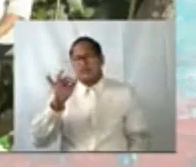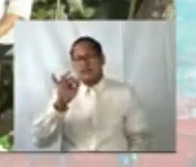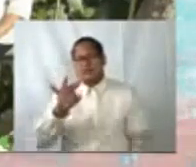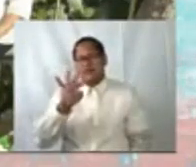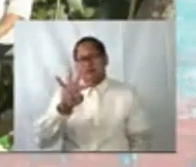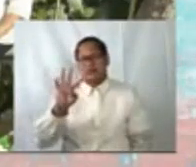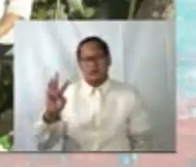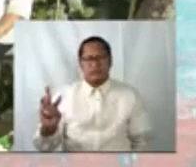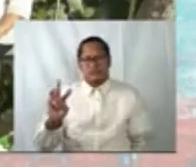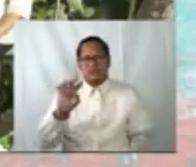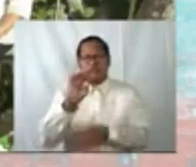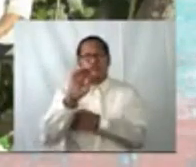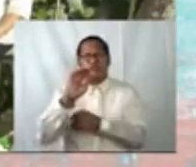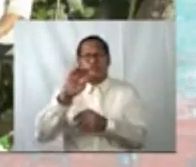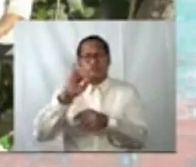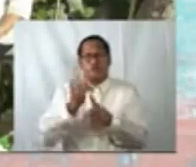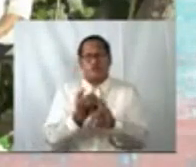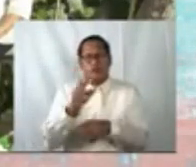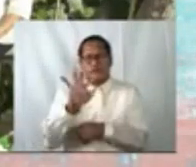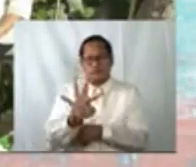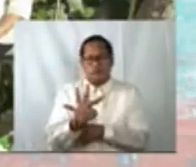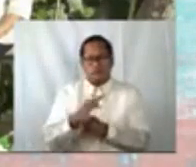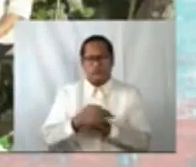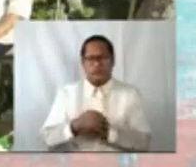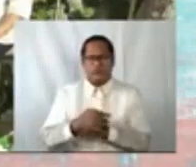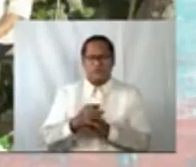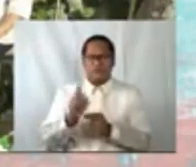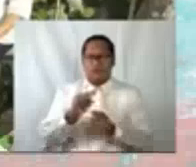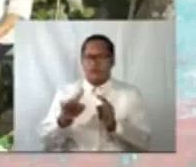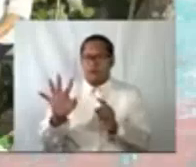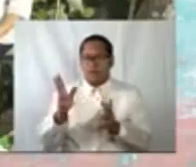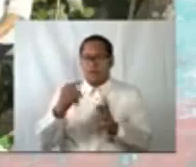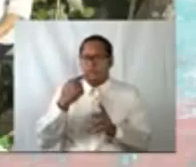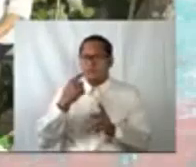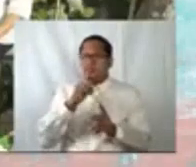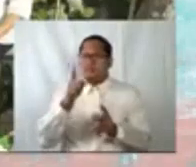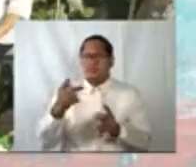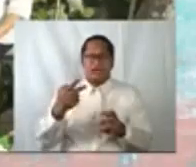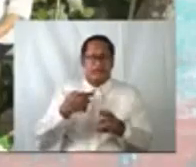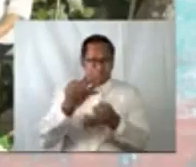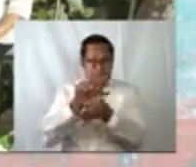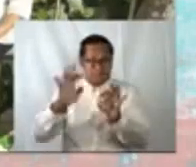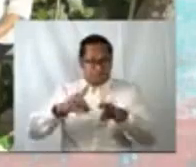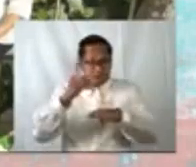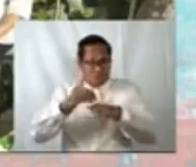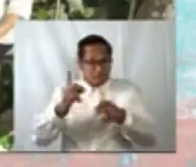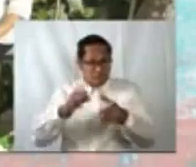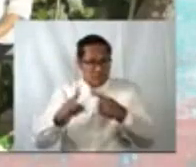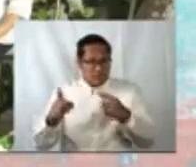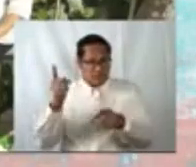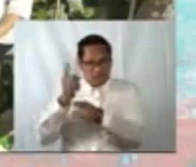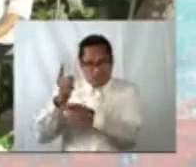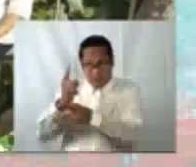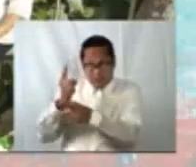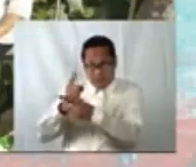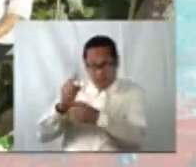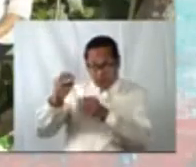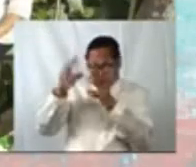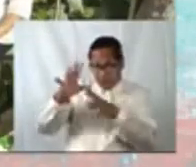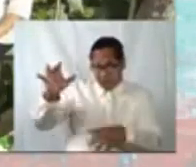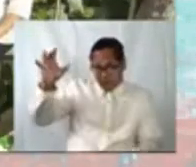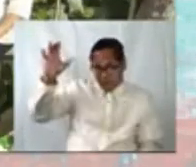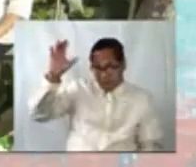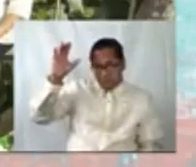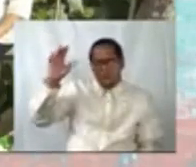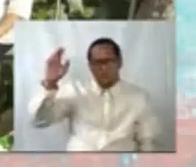1946, July 4. Pero hindi po ibig sabihin na nagkaroon naman tayo ng kalayaan. Tama ba, Professor Chow? Ang galing